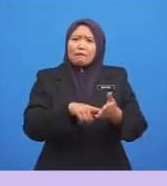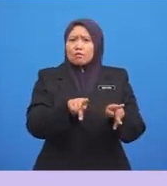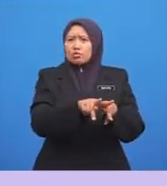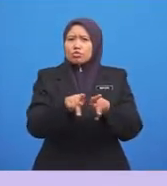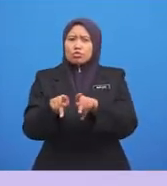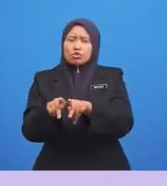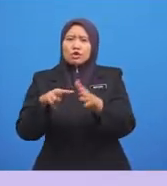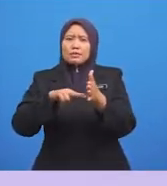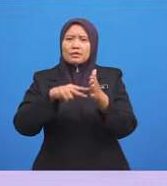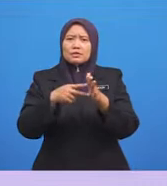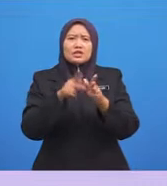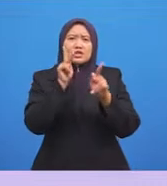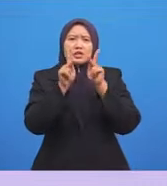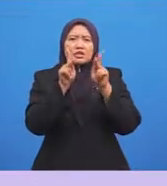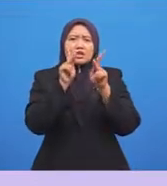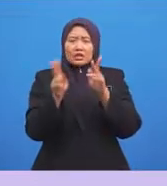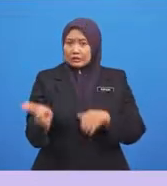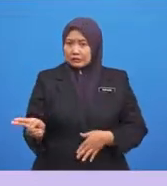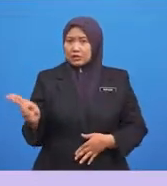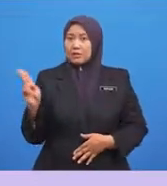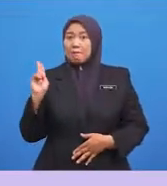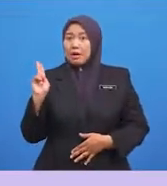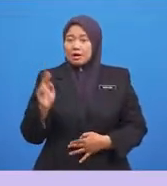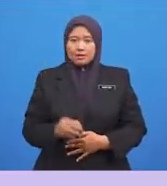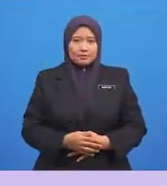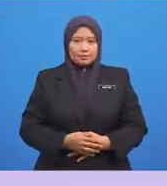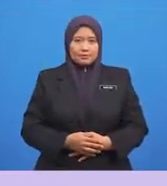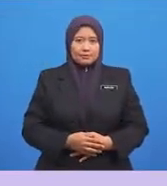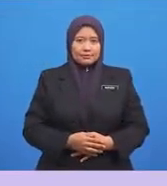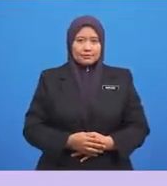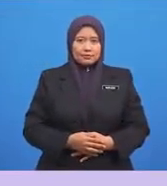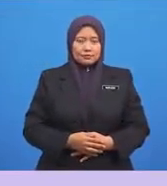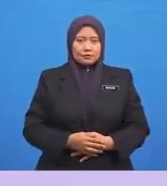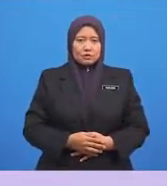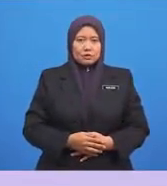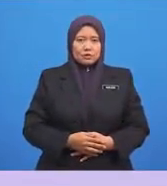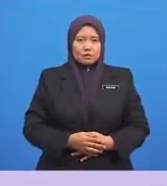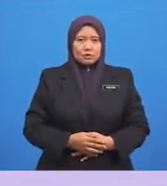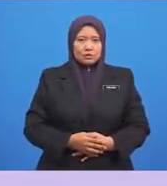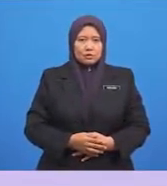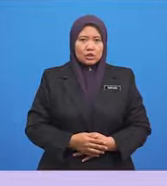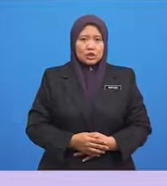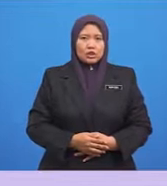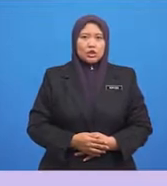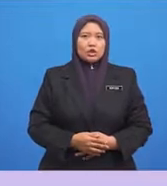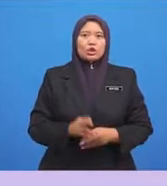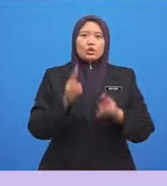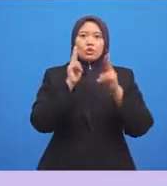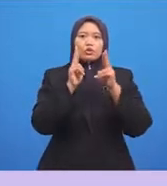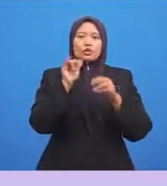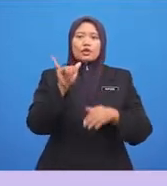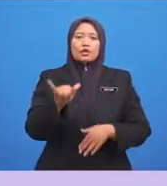dimaksudkan dengan kata-kata hikmat. Kata-kata hikmat merupakan ungkapan